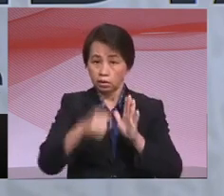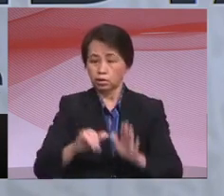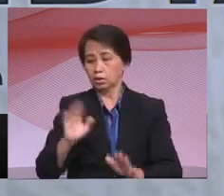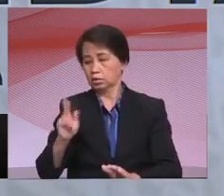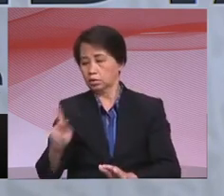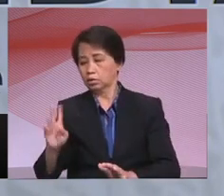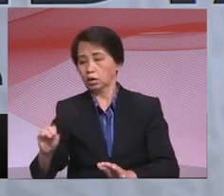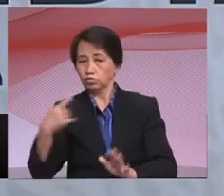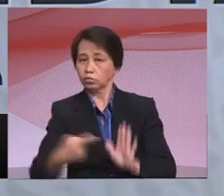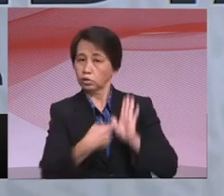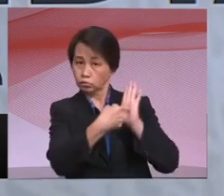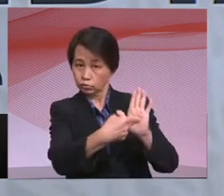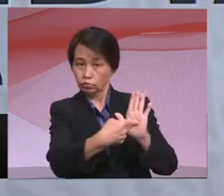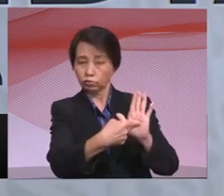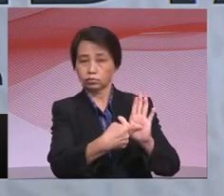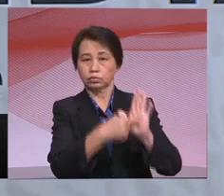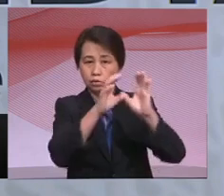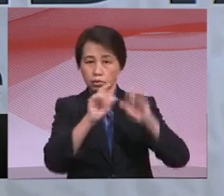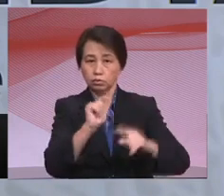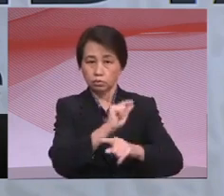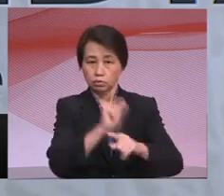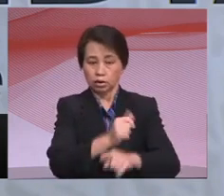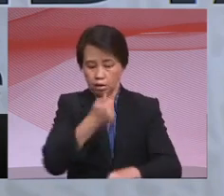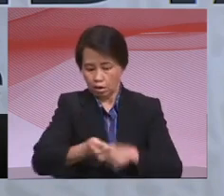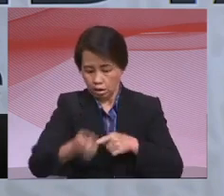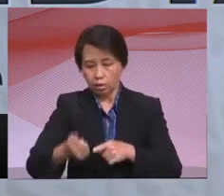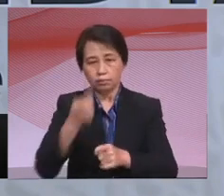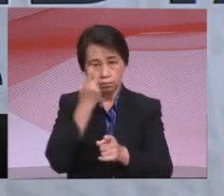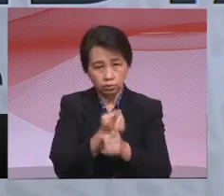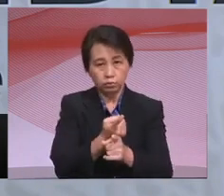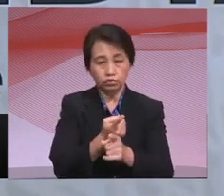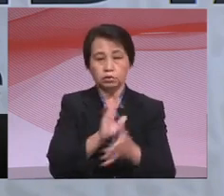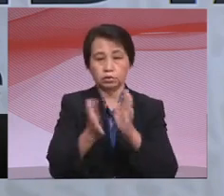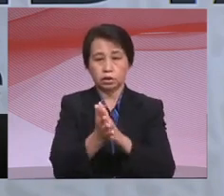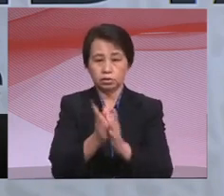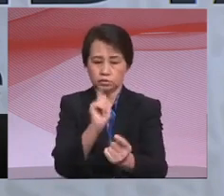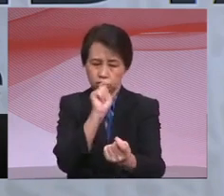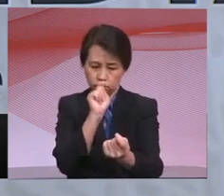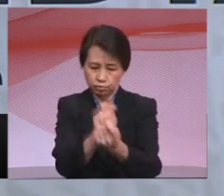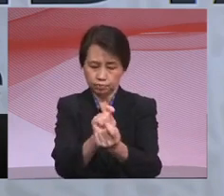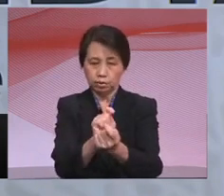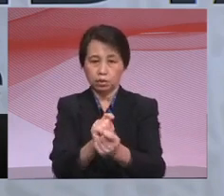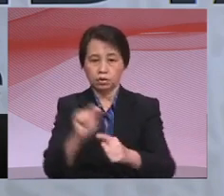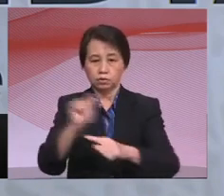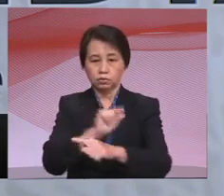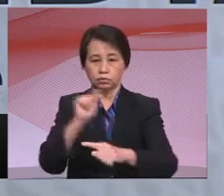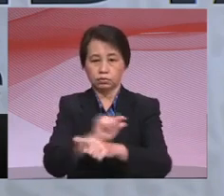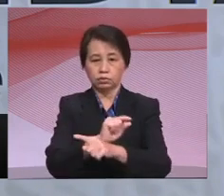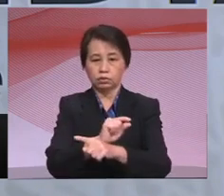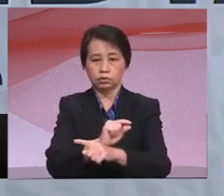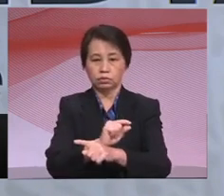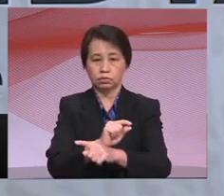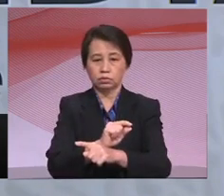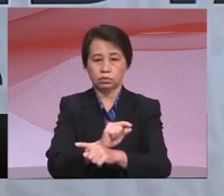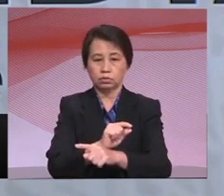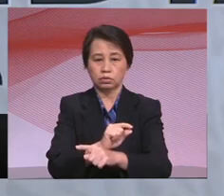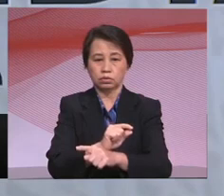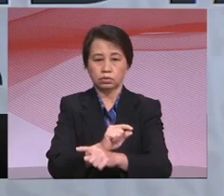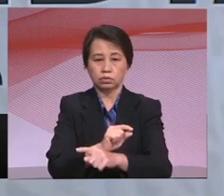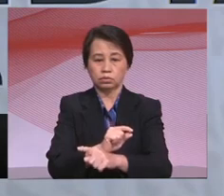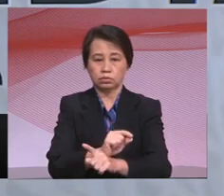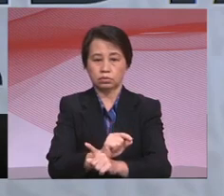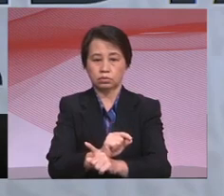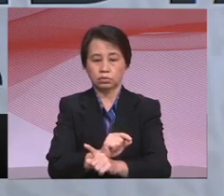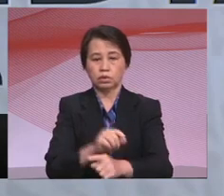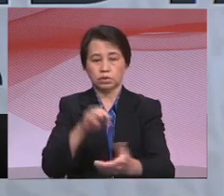oleh penggunaan alat jangka suhu. Jadi ketepatan adalah menggunakan ialah